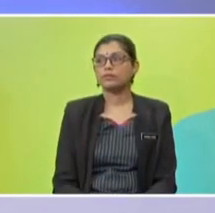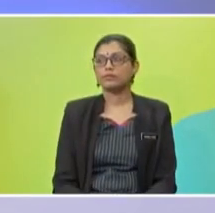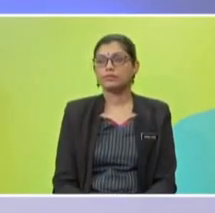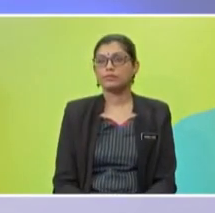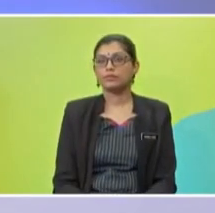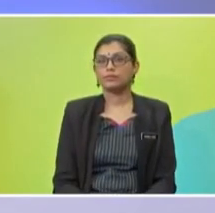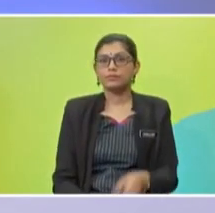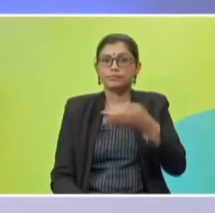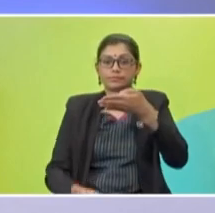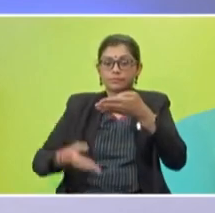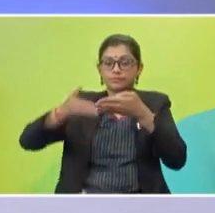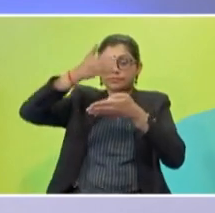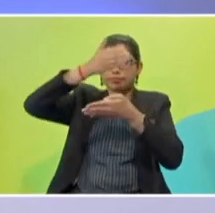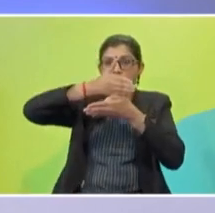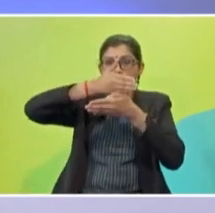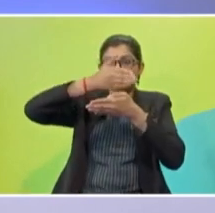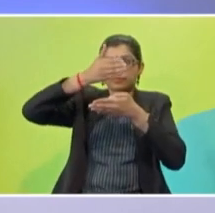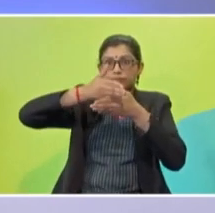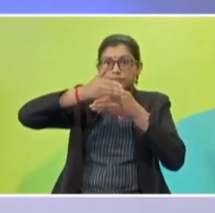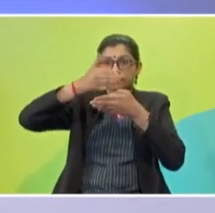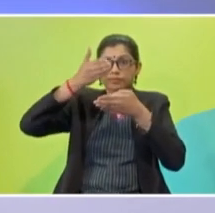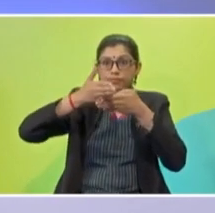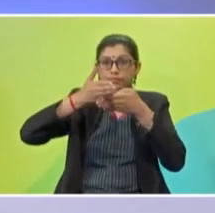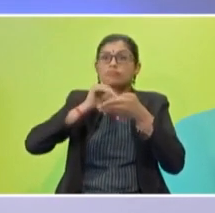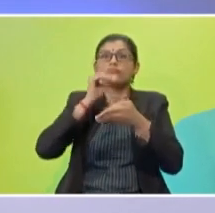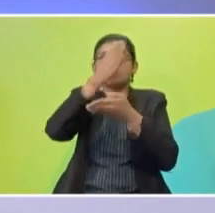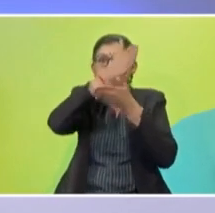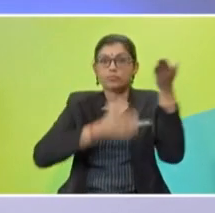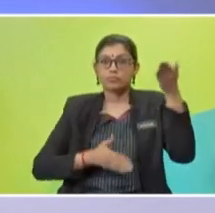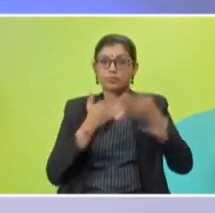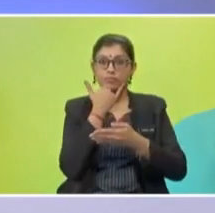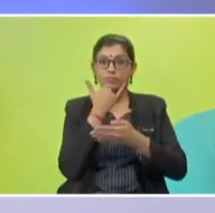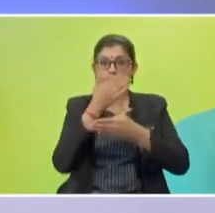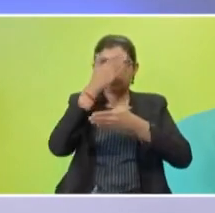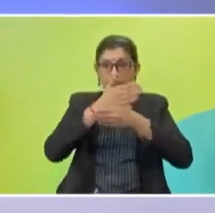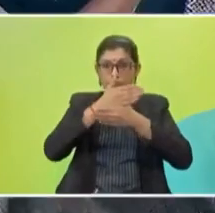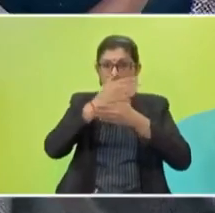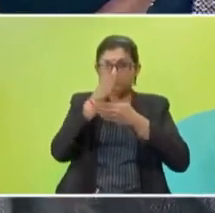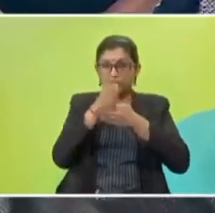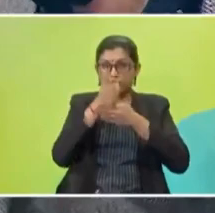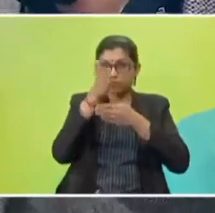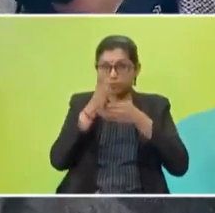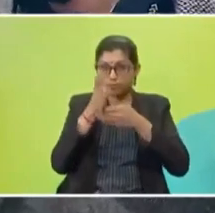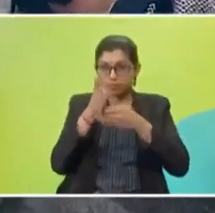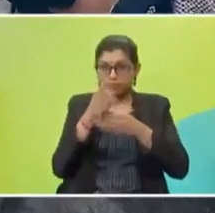atas tuh hai oh terjebak Hagia macam tuh Oke bagian